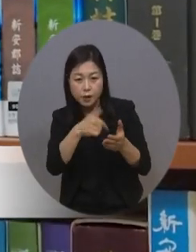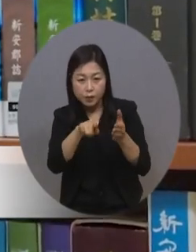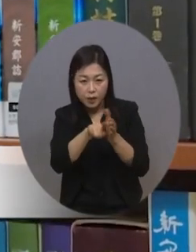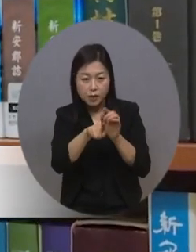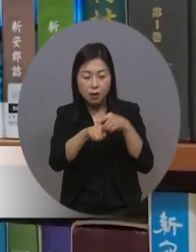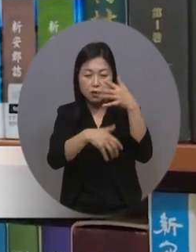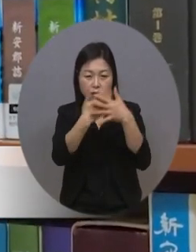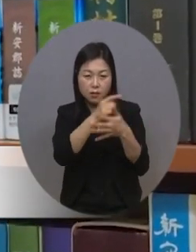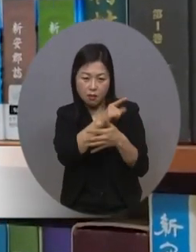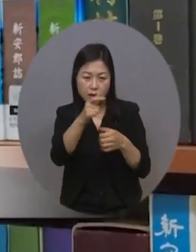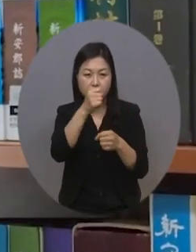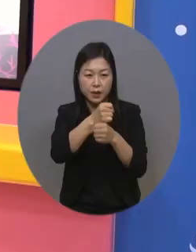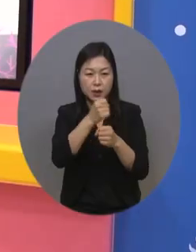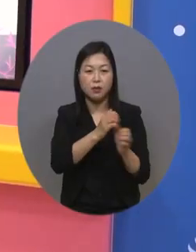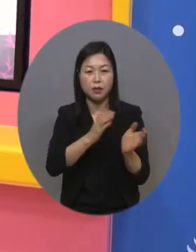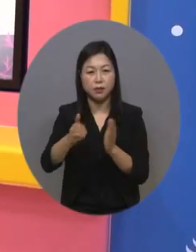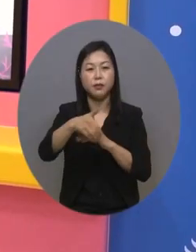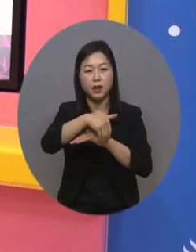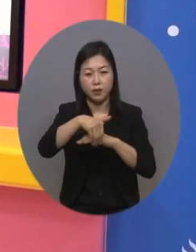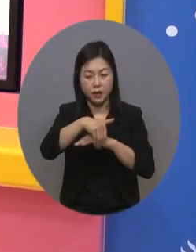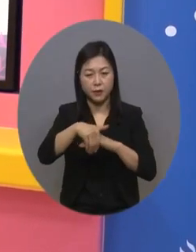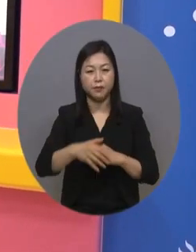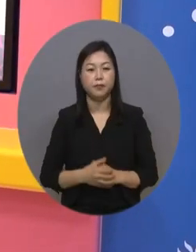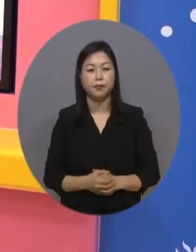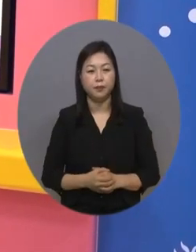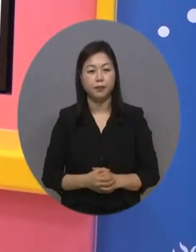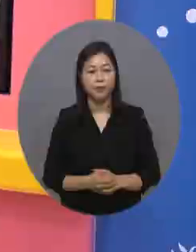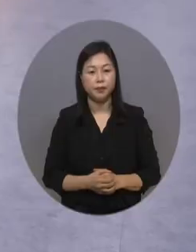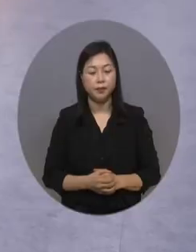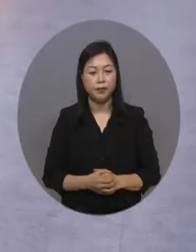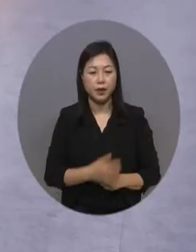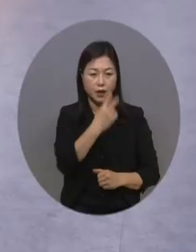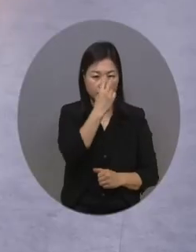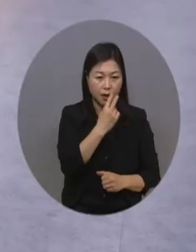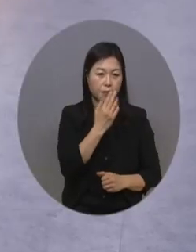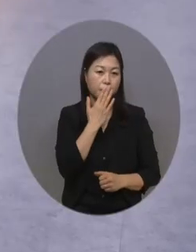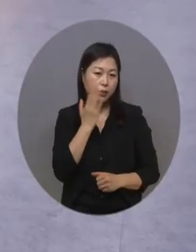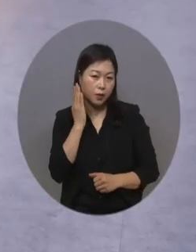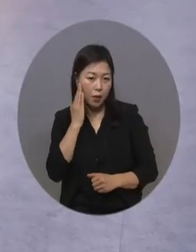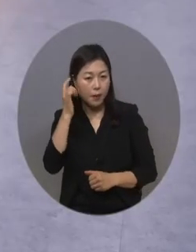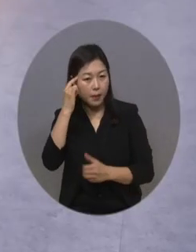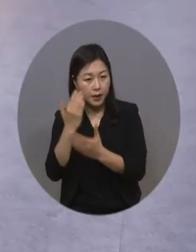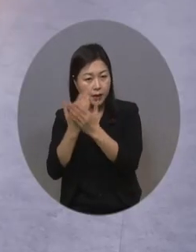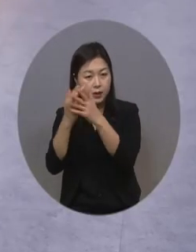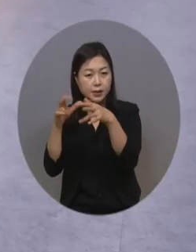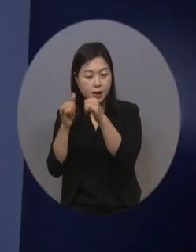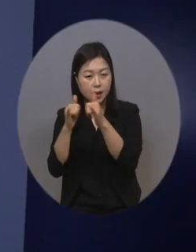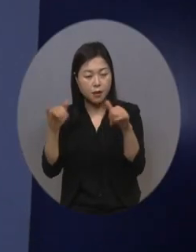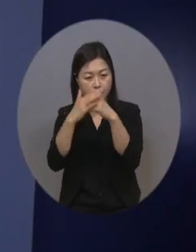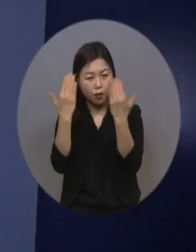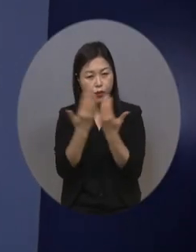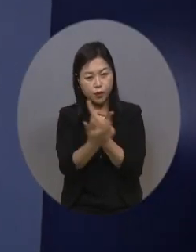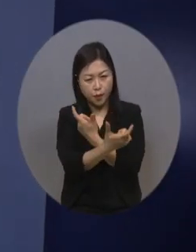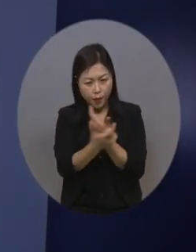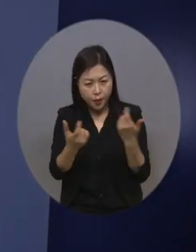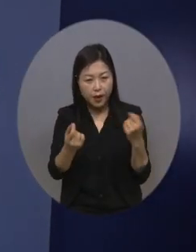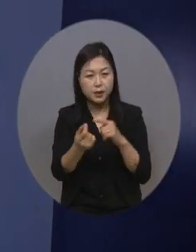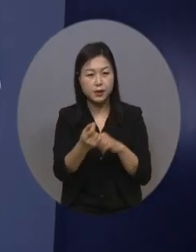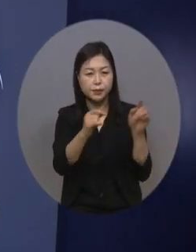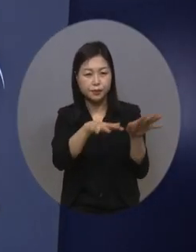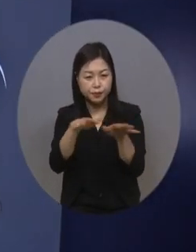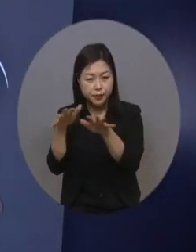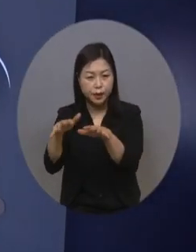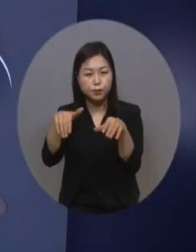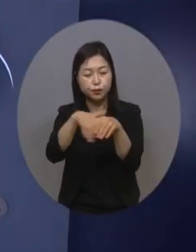마련하도록 하겠습니다. 시각, 청각, 발달장애인이 모두 차별 없이 해양문화유산을 만나고